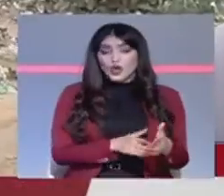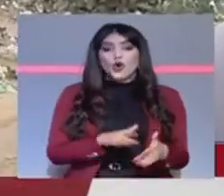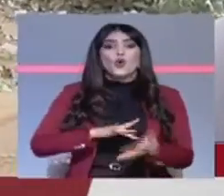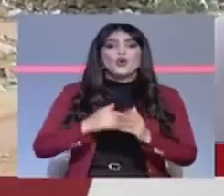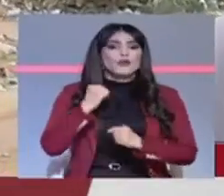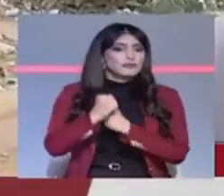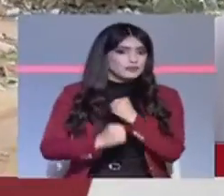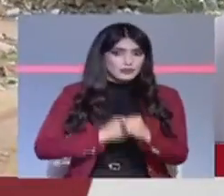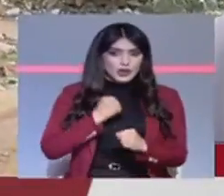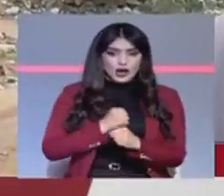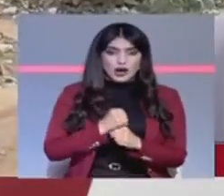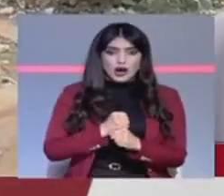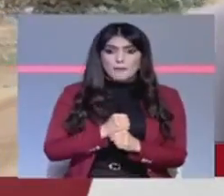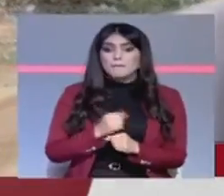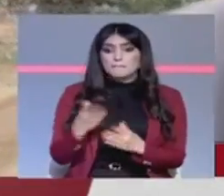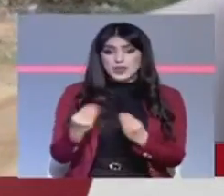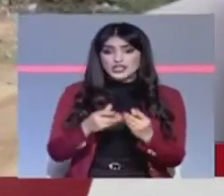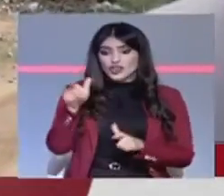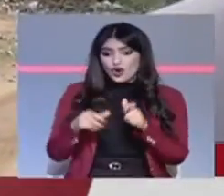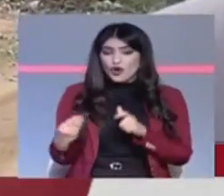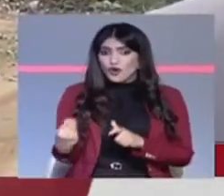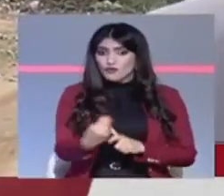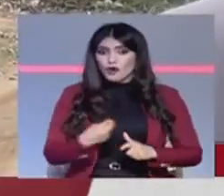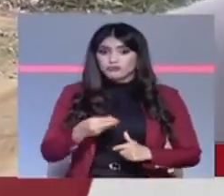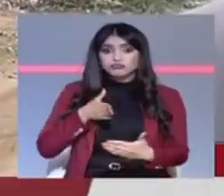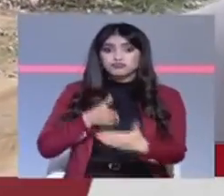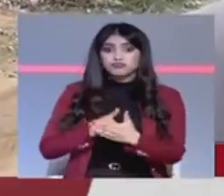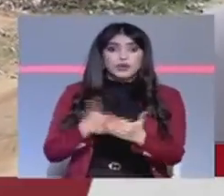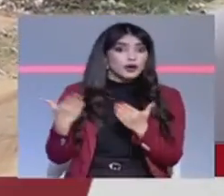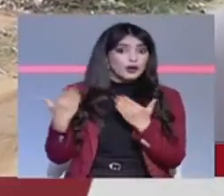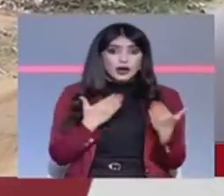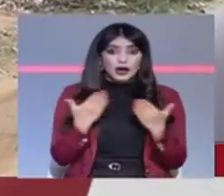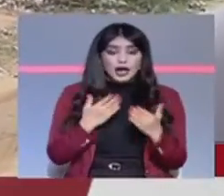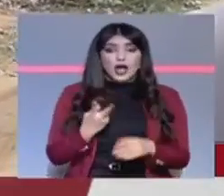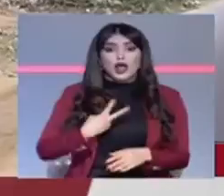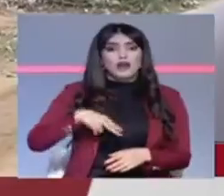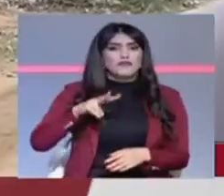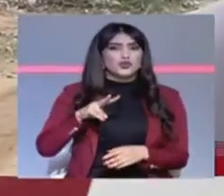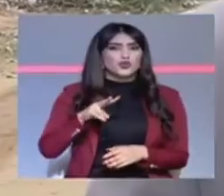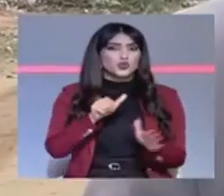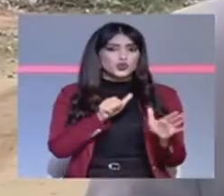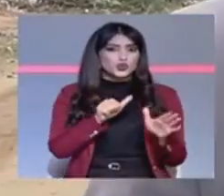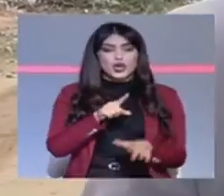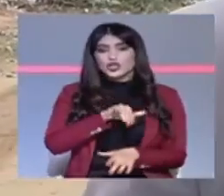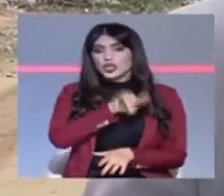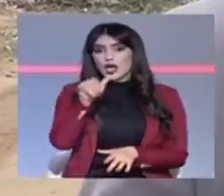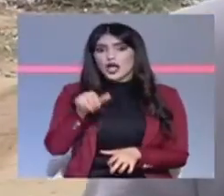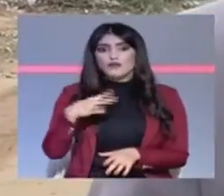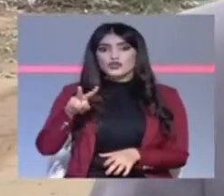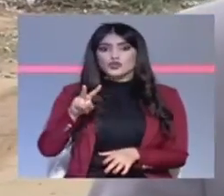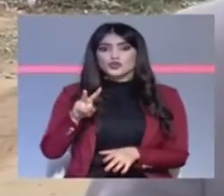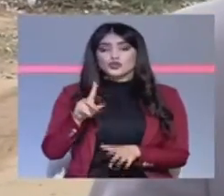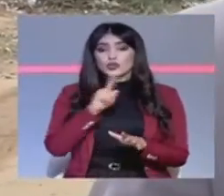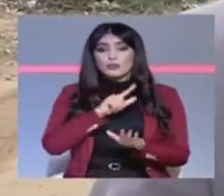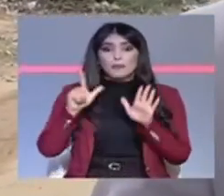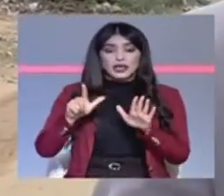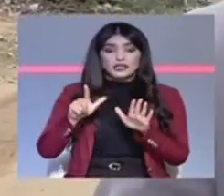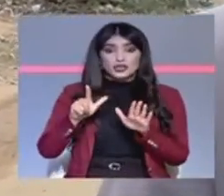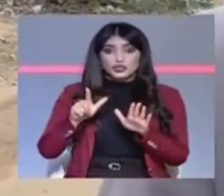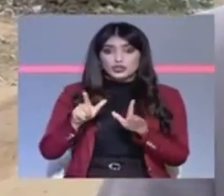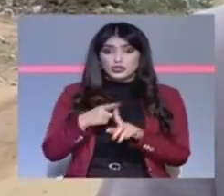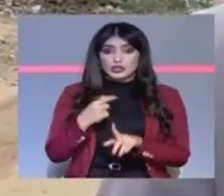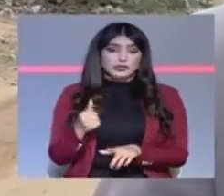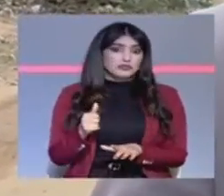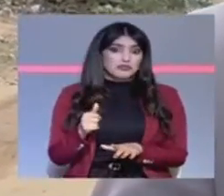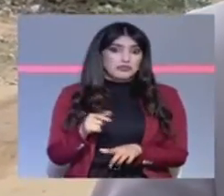دراسيه يتسرب العديد من التلاميذ من بينهم اه عندي 2016 2017 سته وثلاثين متعلم 2017